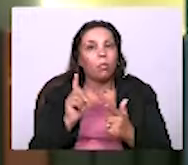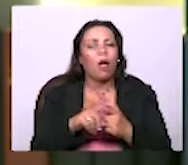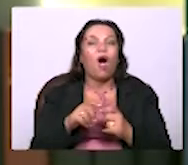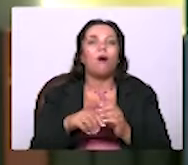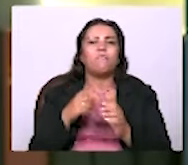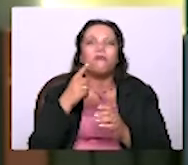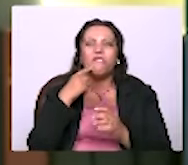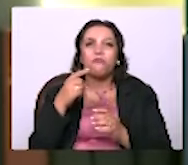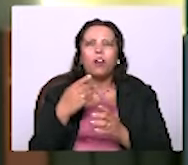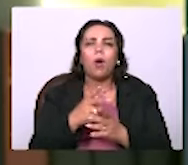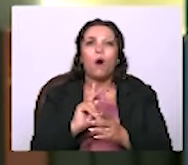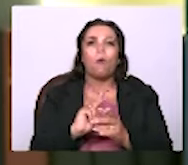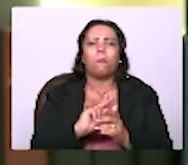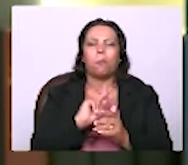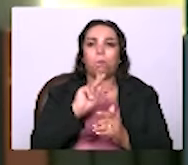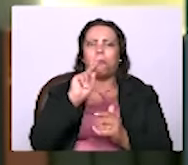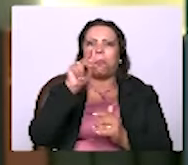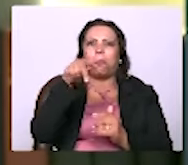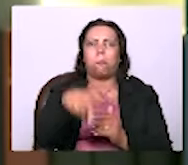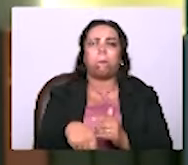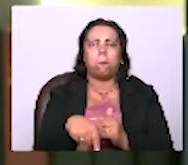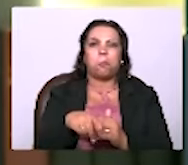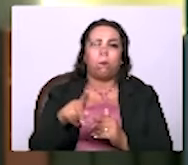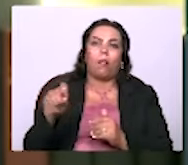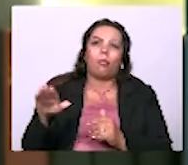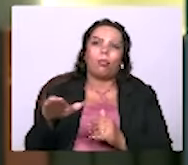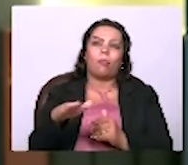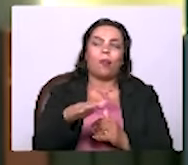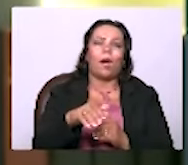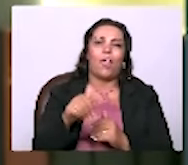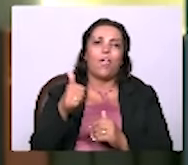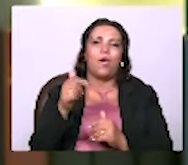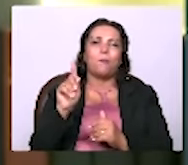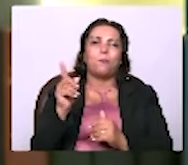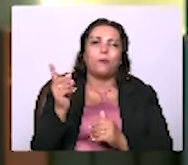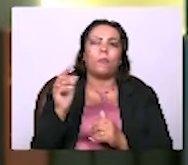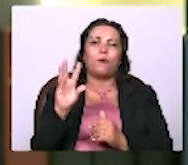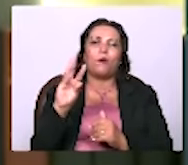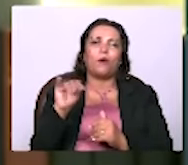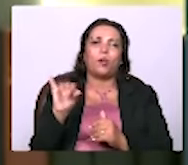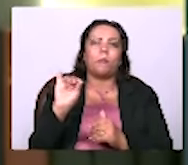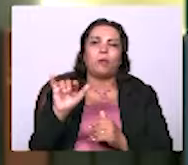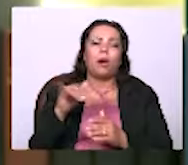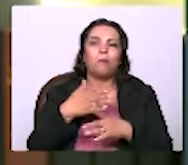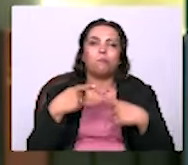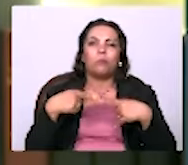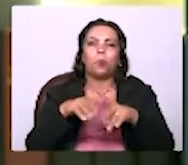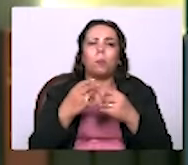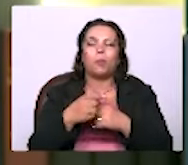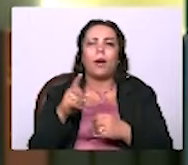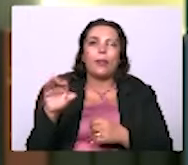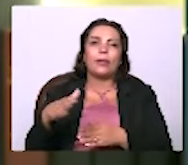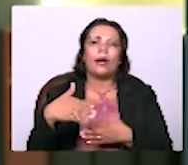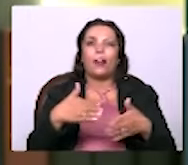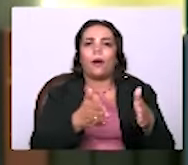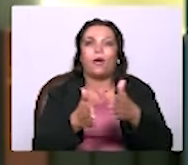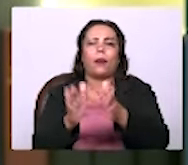منهم سقطت في ترعه الابراهيميه اللي هي احد الترع مرتبطه بالنيل